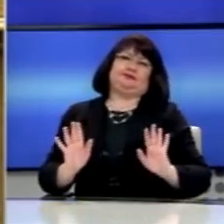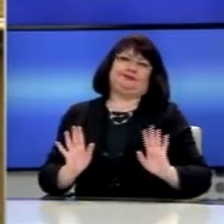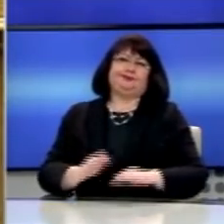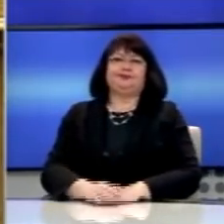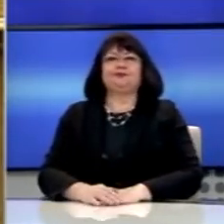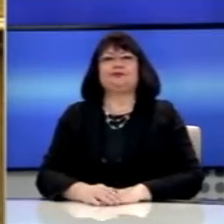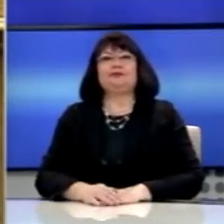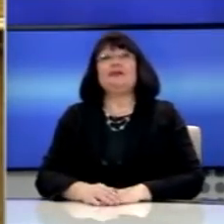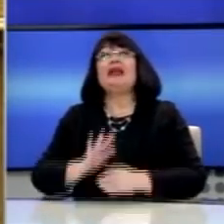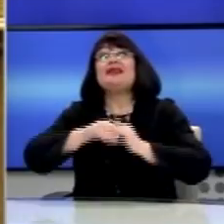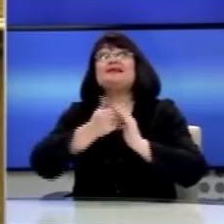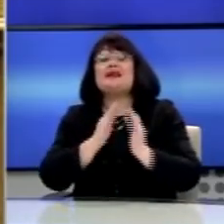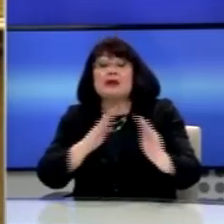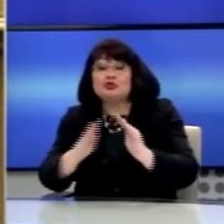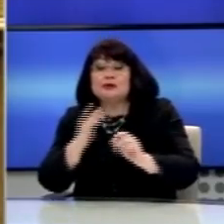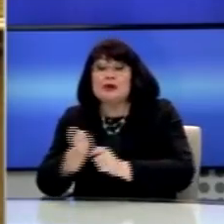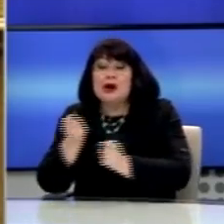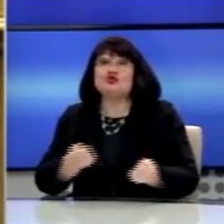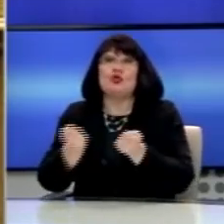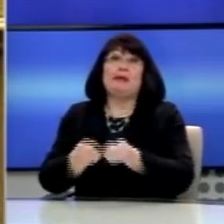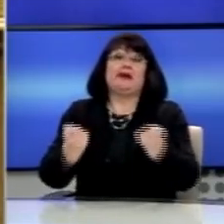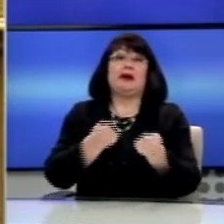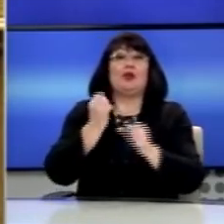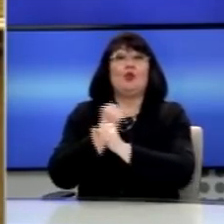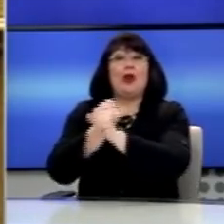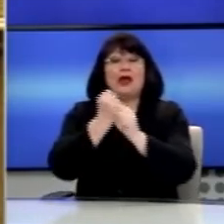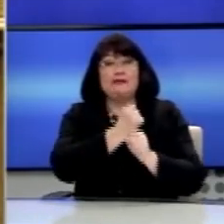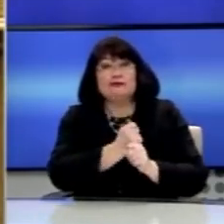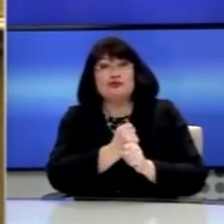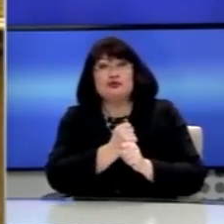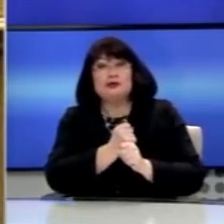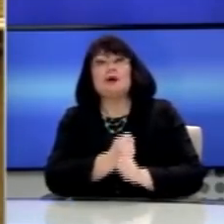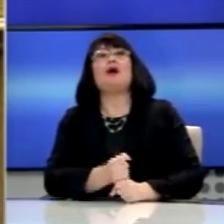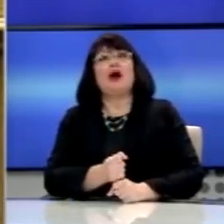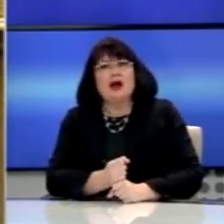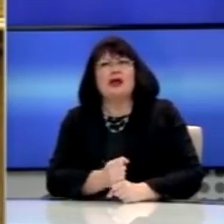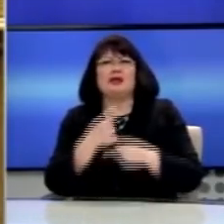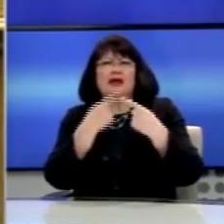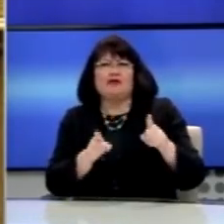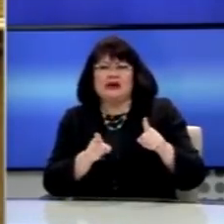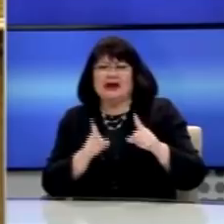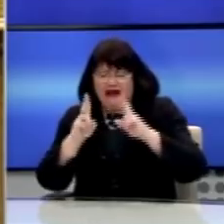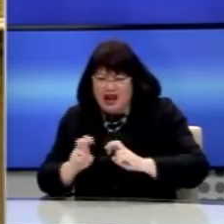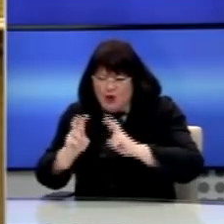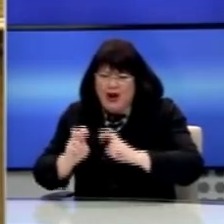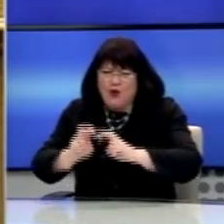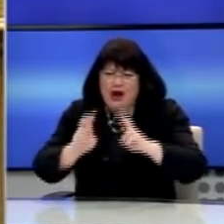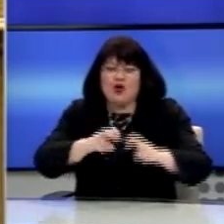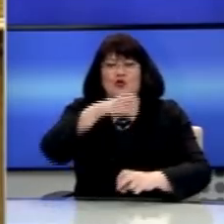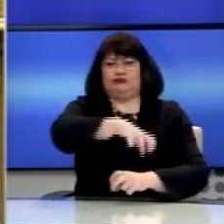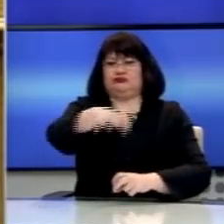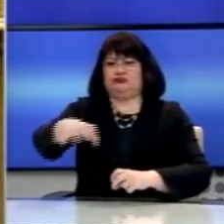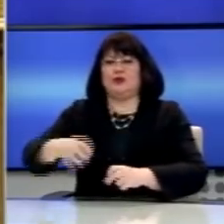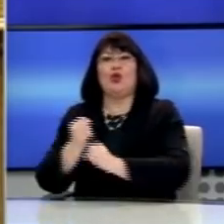η προστασία των εργαζομένων, γιατί αλλιώς θα είχατε τουλάχιστον προχωρήσει σε μαζικούς ελέγχους σε χώρους